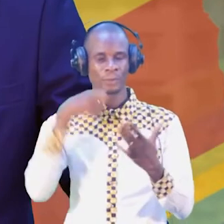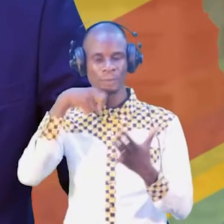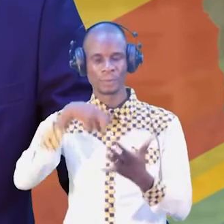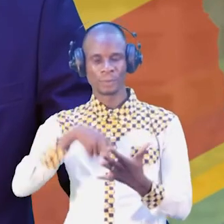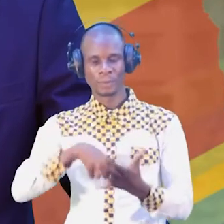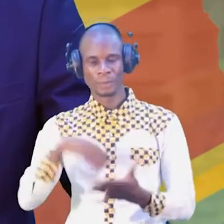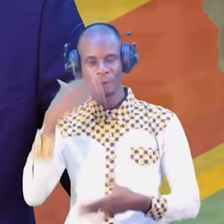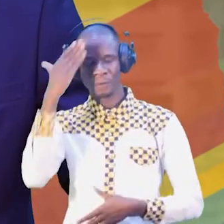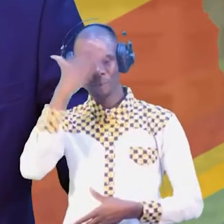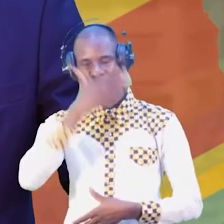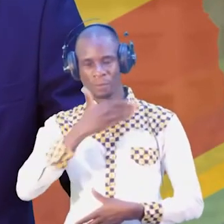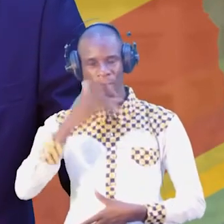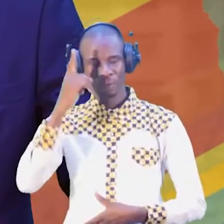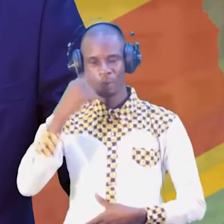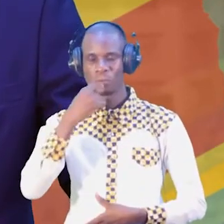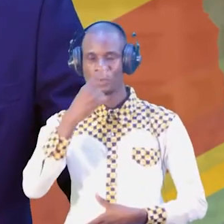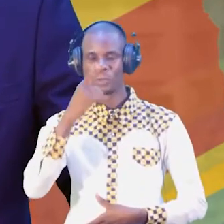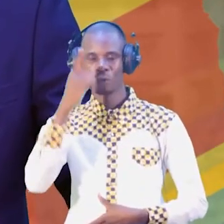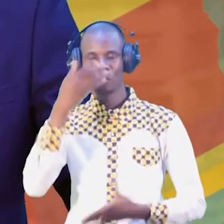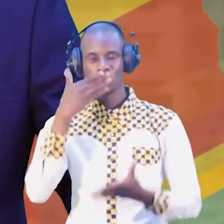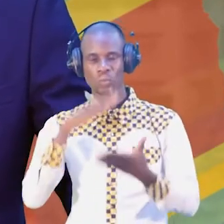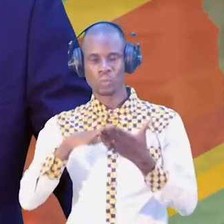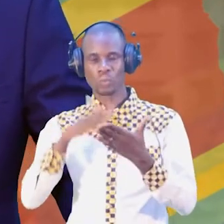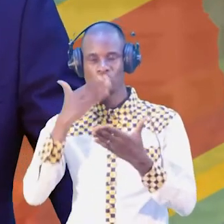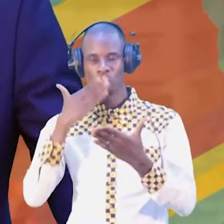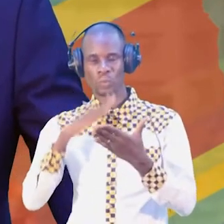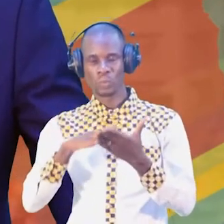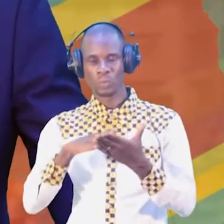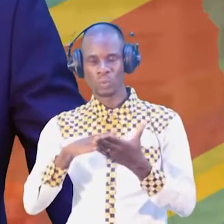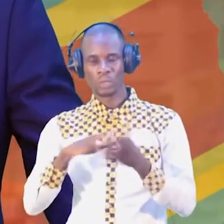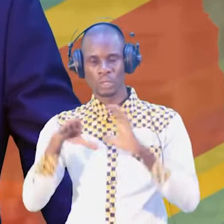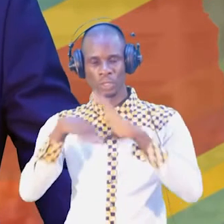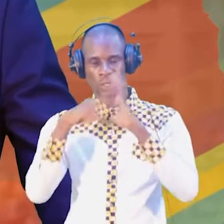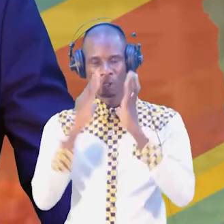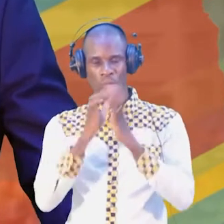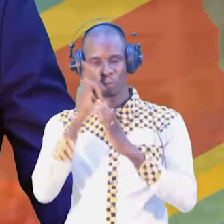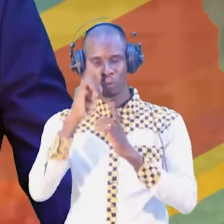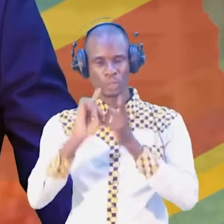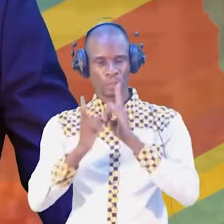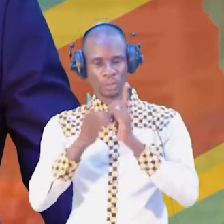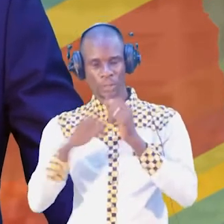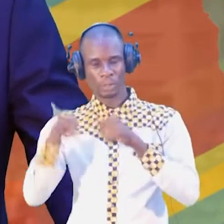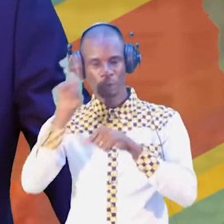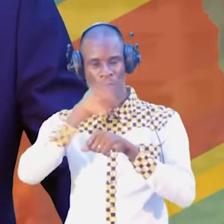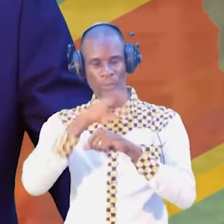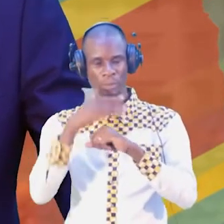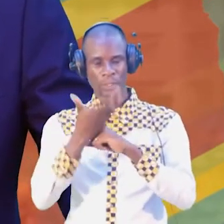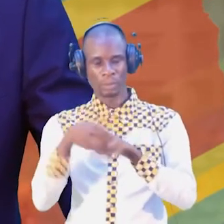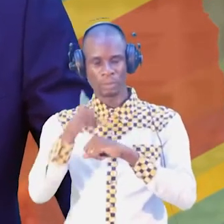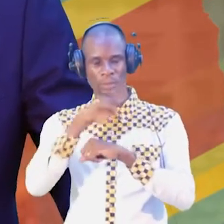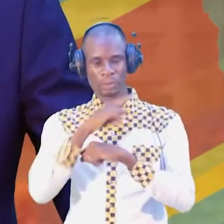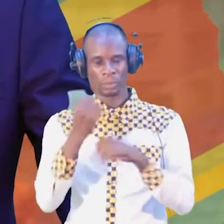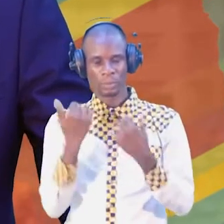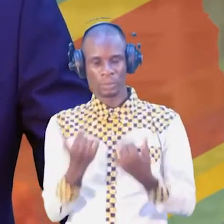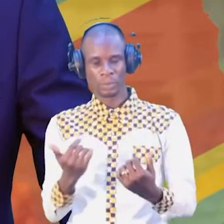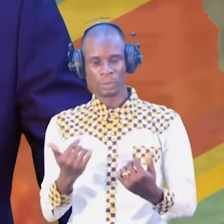face, to ye komi kitsa na elongi na yo, mpe ko pesa matondi, na mayo zali kolobela